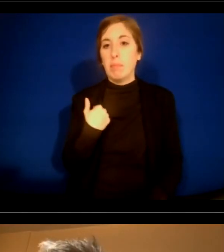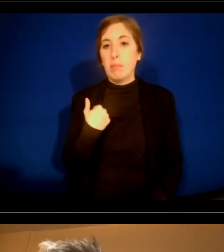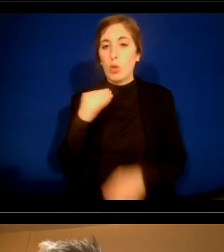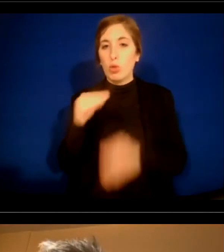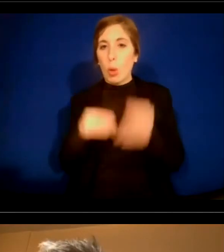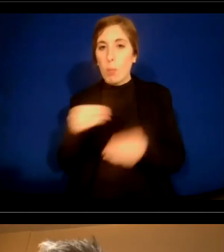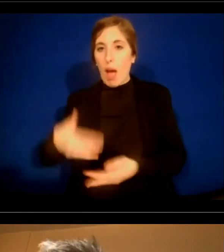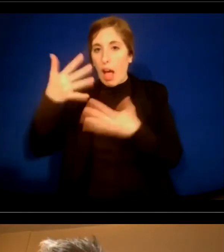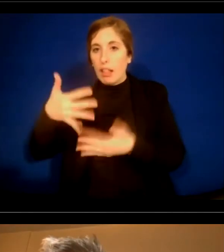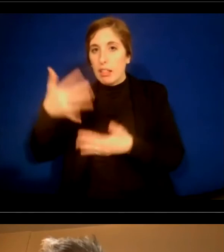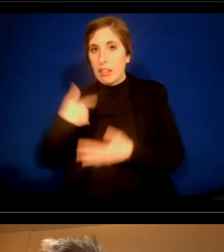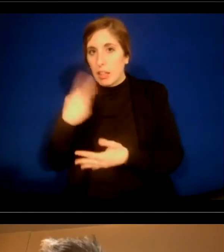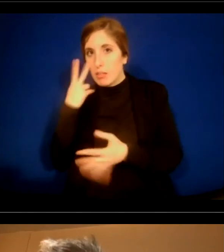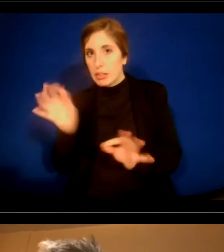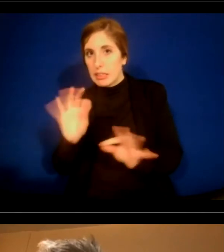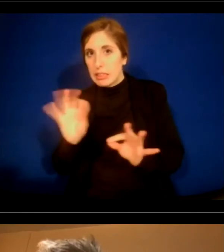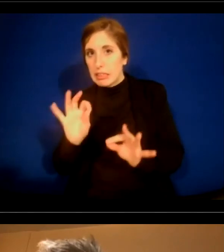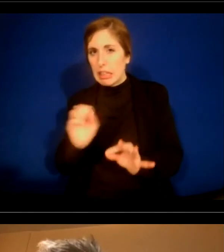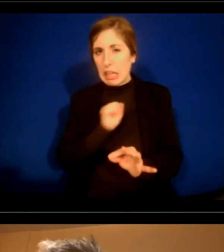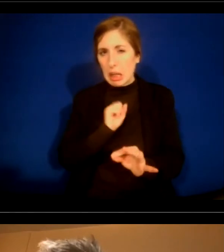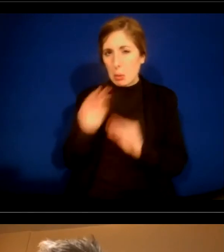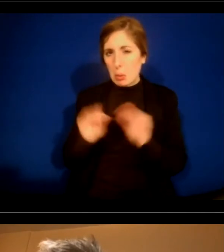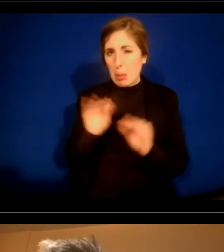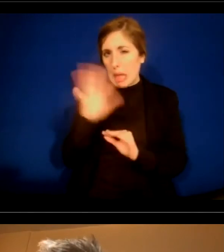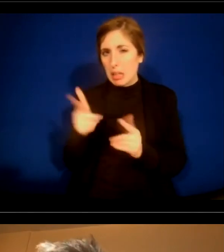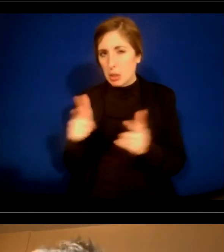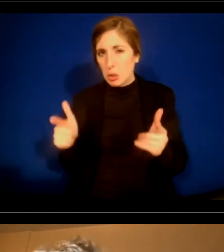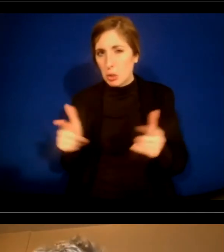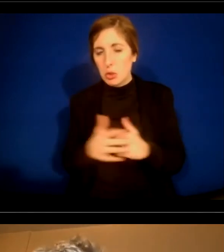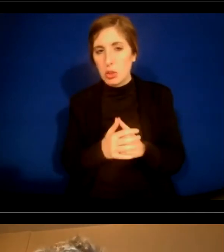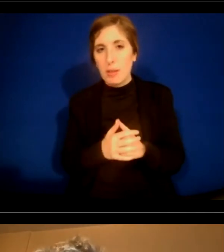che qualcuno possa legittimamente, no,